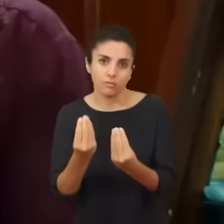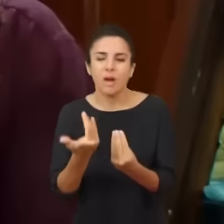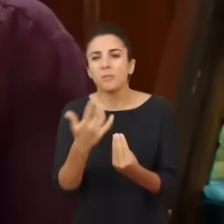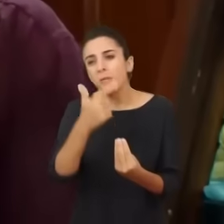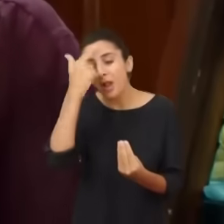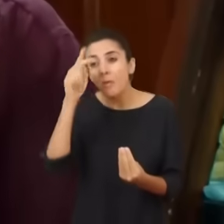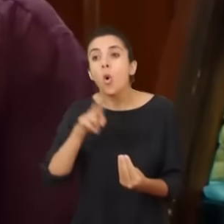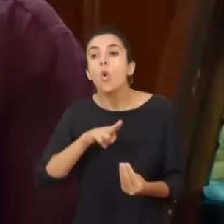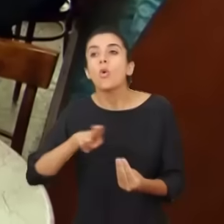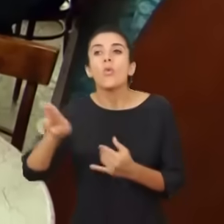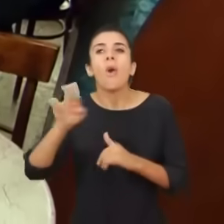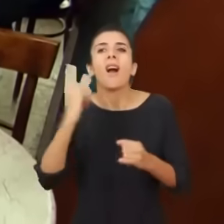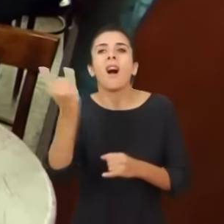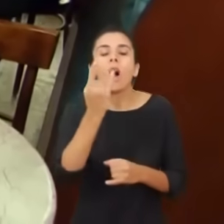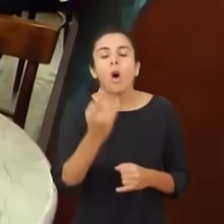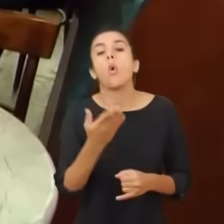Yolculuk yapmayan,